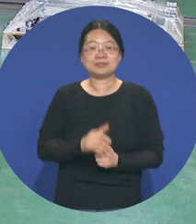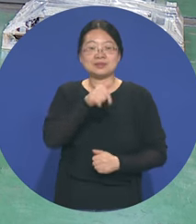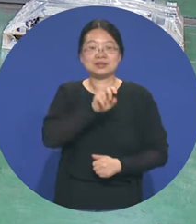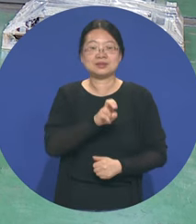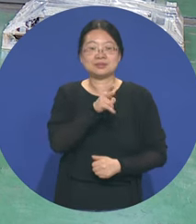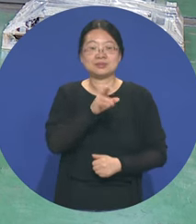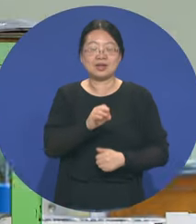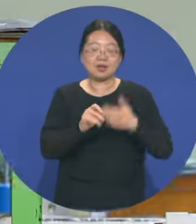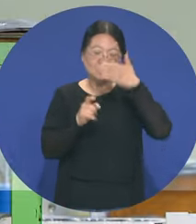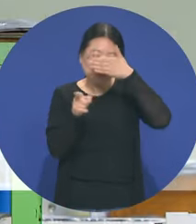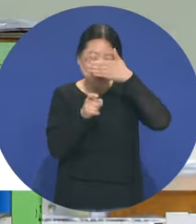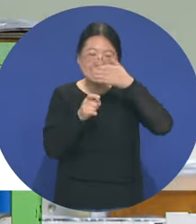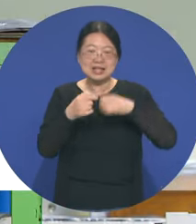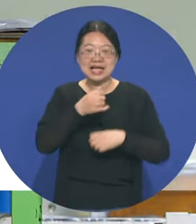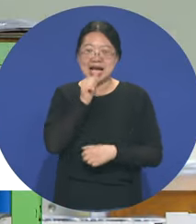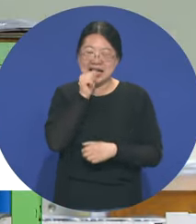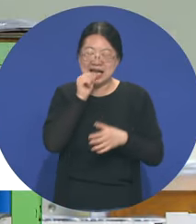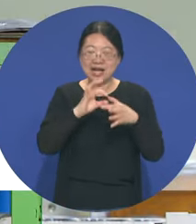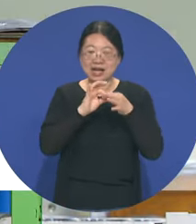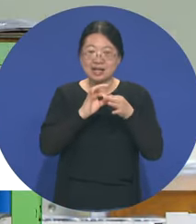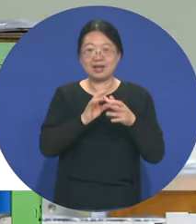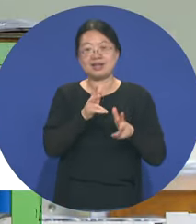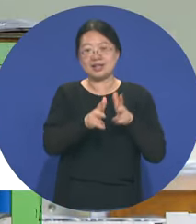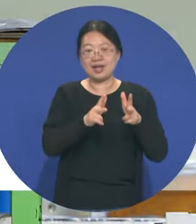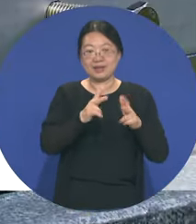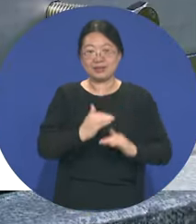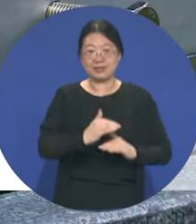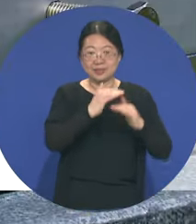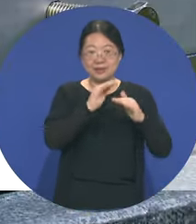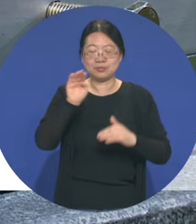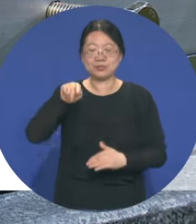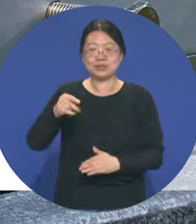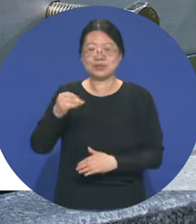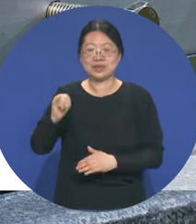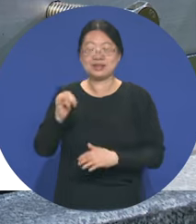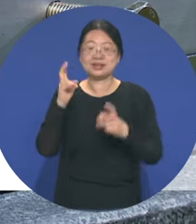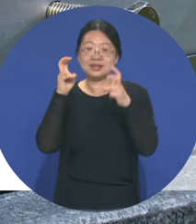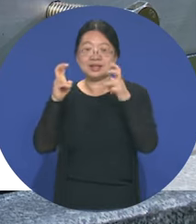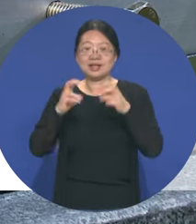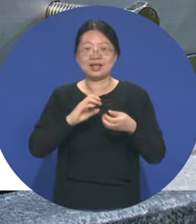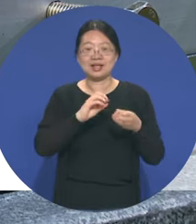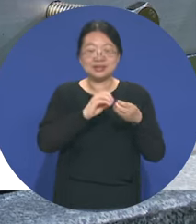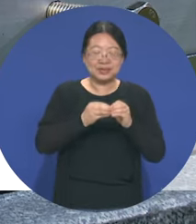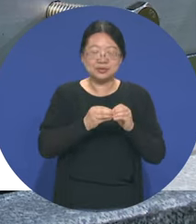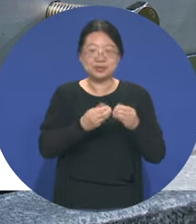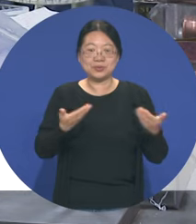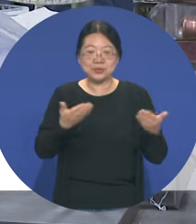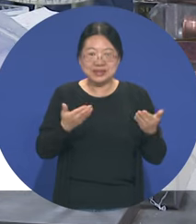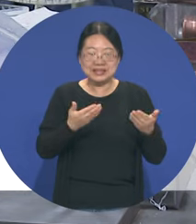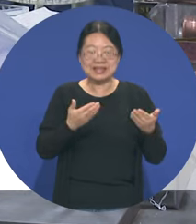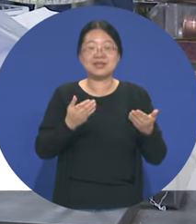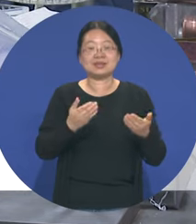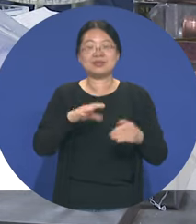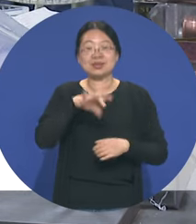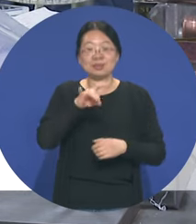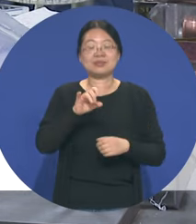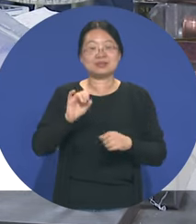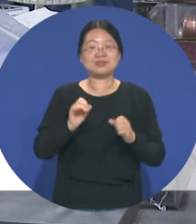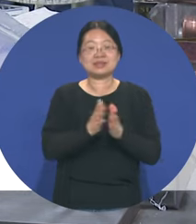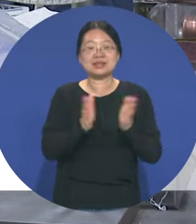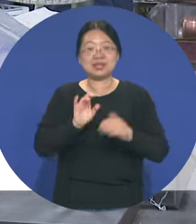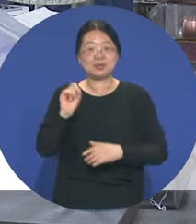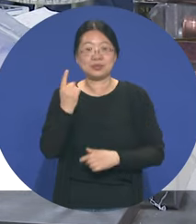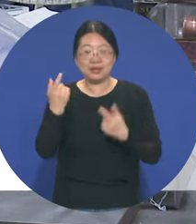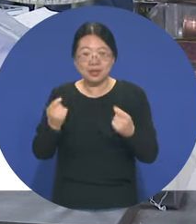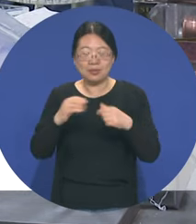금형, 용접 등 주로 금속 소재 관련 공정을 기반으로 한 뿌리 기업들은 제조업의 근간이라고 봐도 과언이 아닙니다. 모든